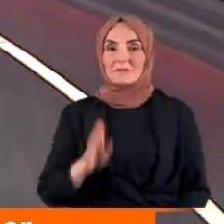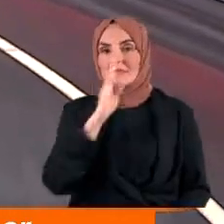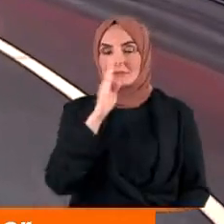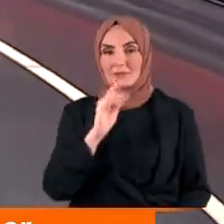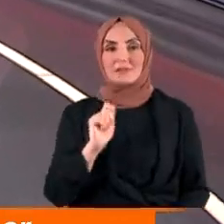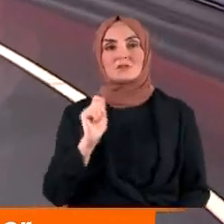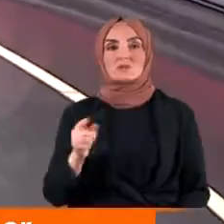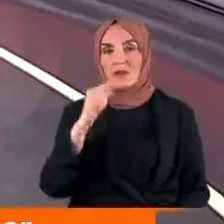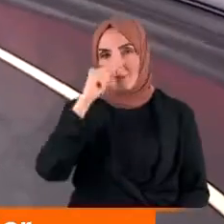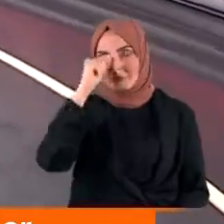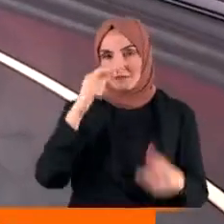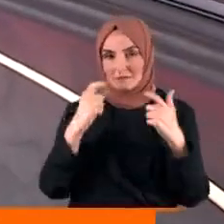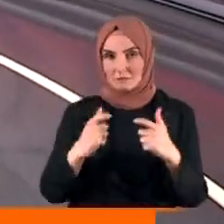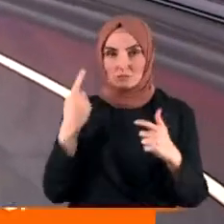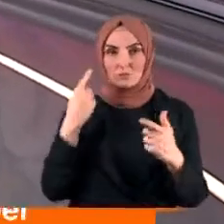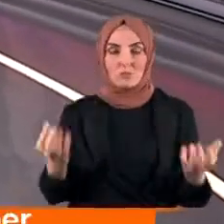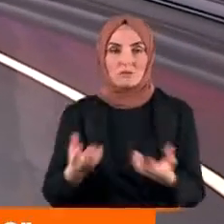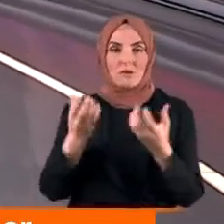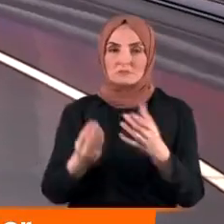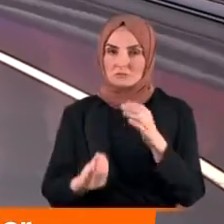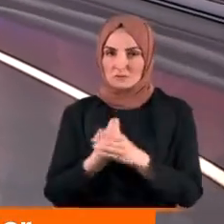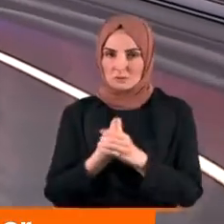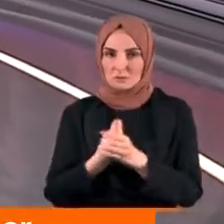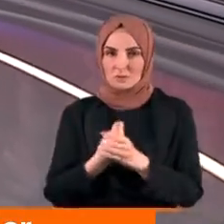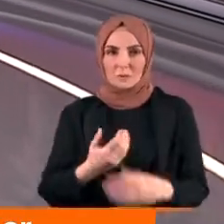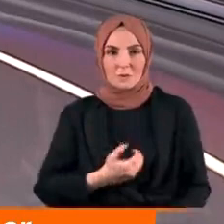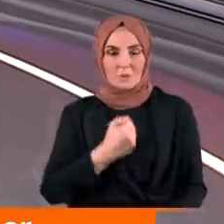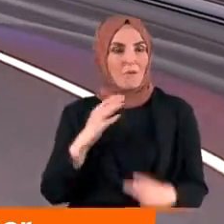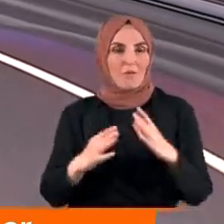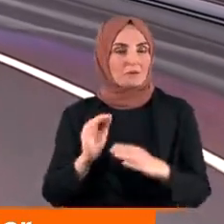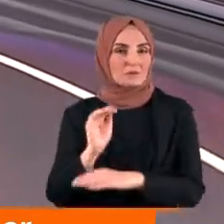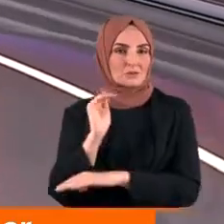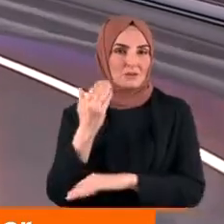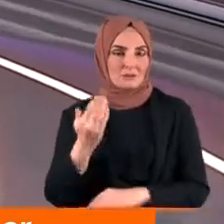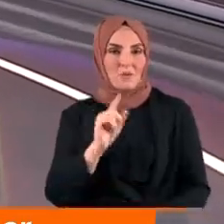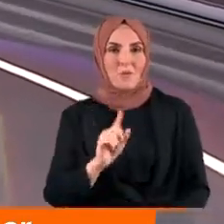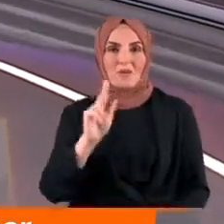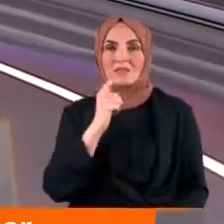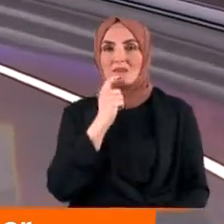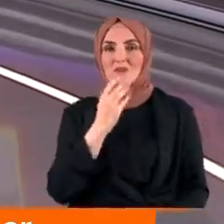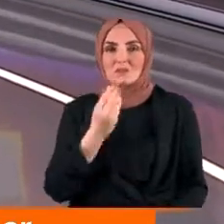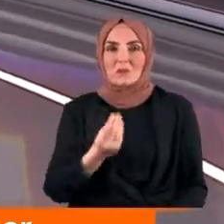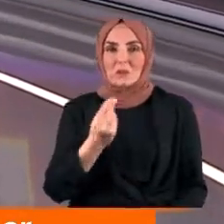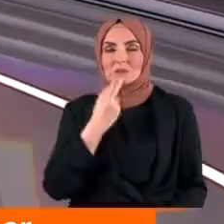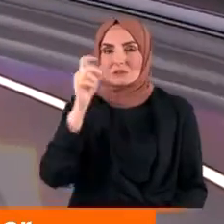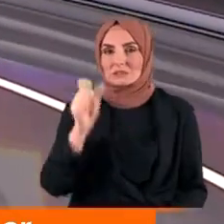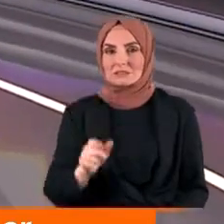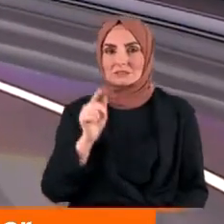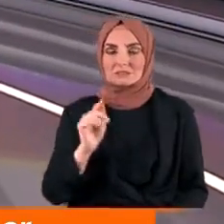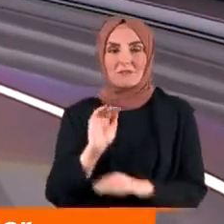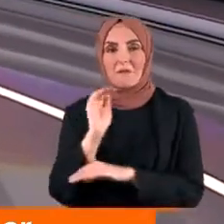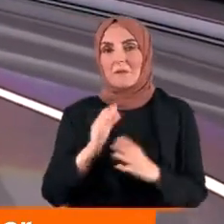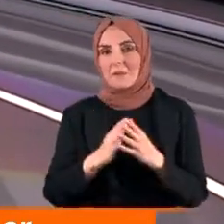Kocaeli Gebze'de dün çıkan yangında çok üzücü bir olay yaşandı. 17 yaşında gencecik bir kız Büşra Kapataş hayatını